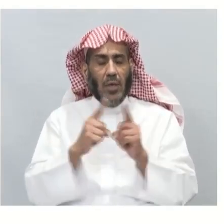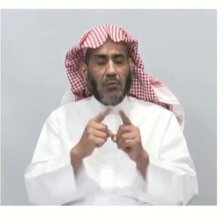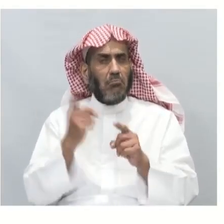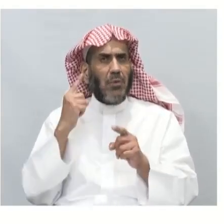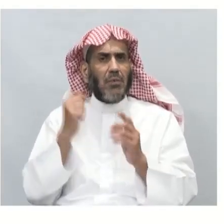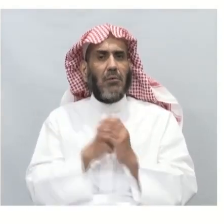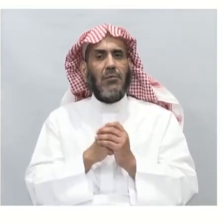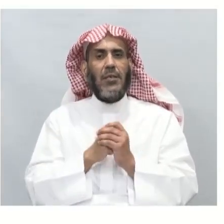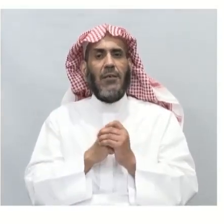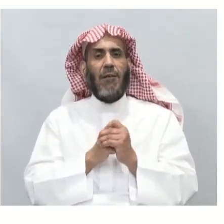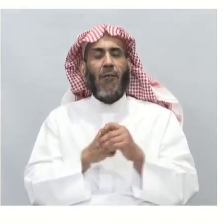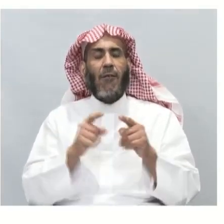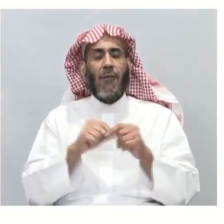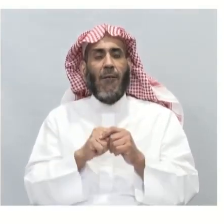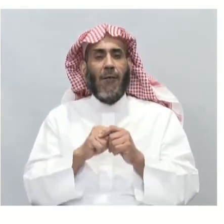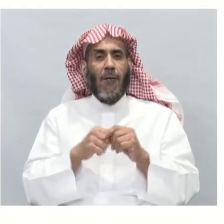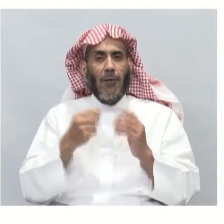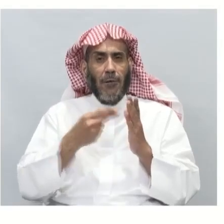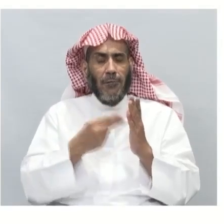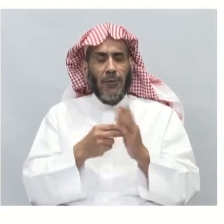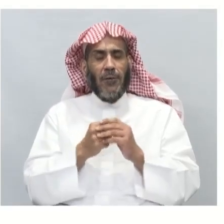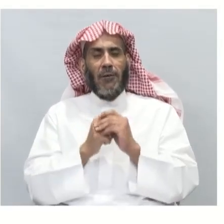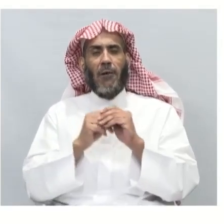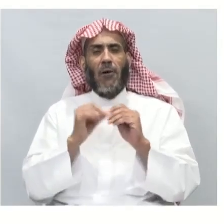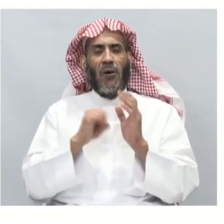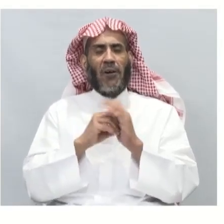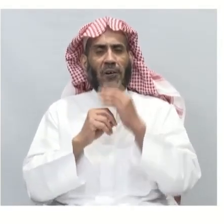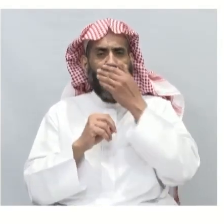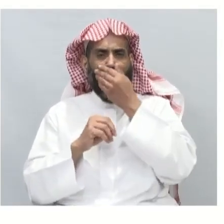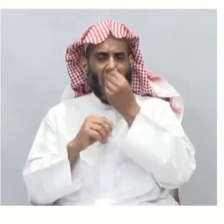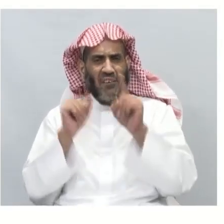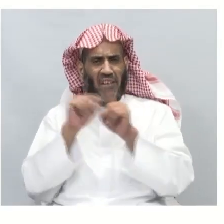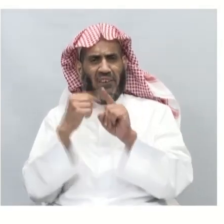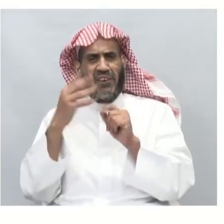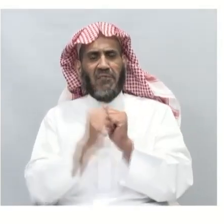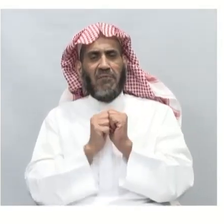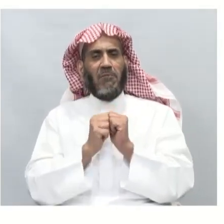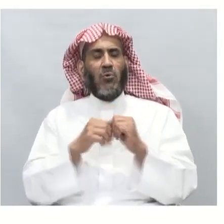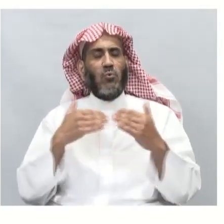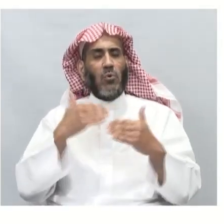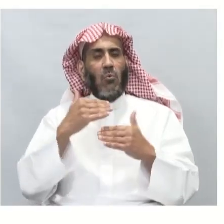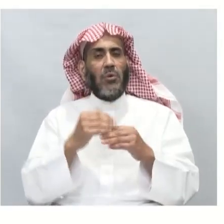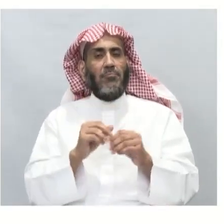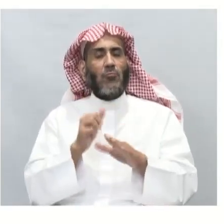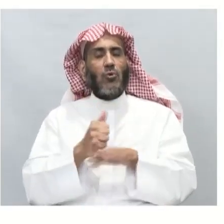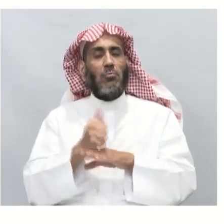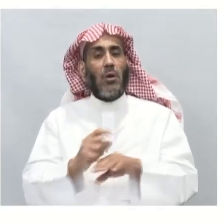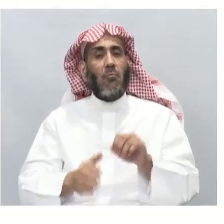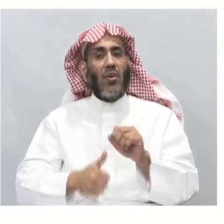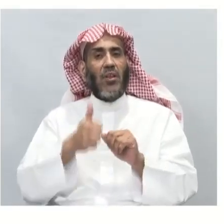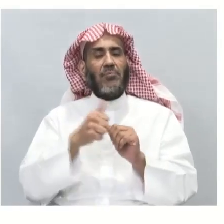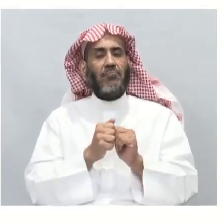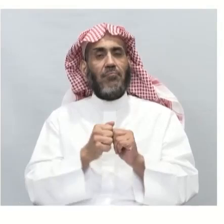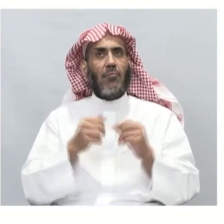ما تسمعه وكذلك ايضا تدون ملحوظات عليه وفي الهدف الخامس تطور اسلوبك المفضل